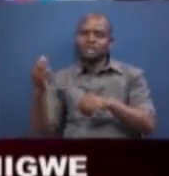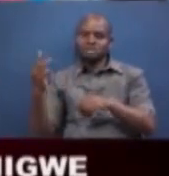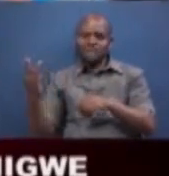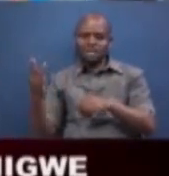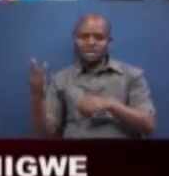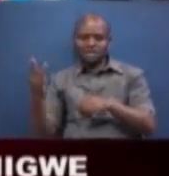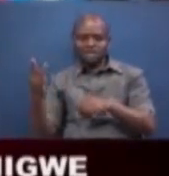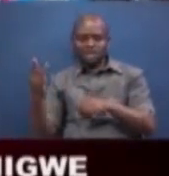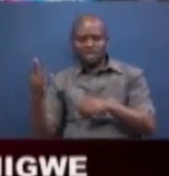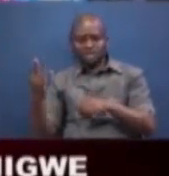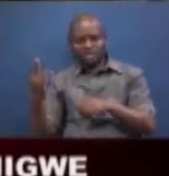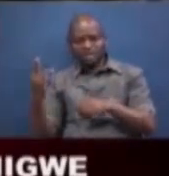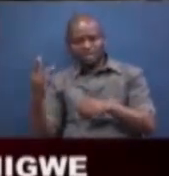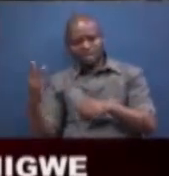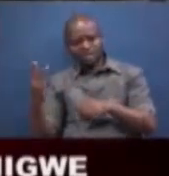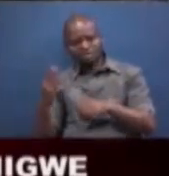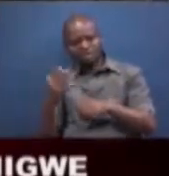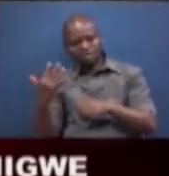2021-2022 hadi